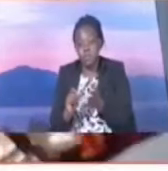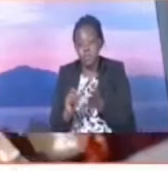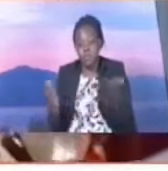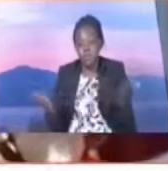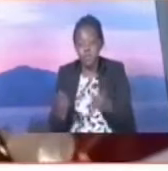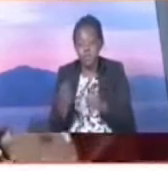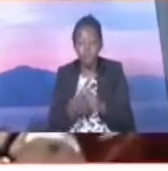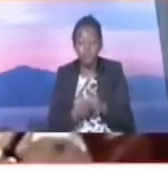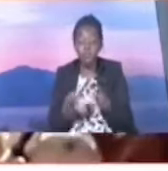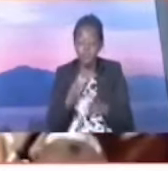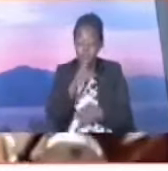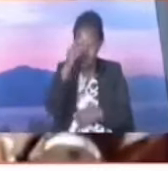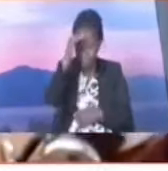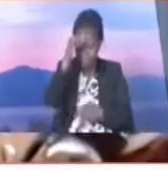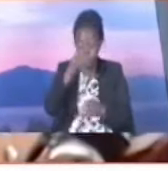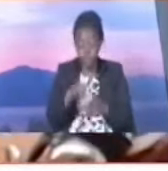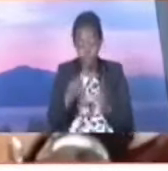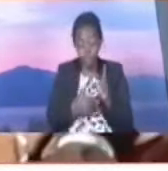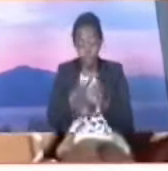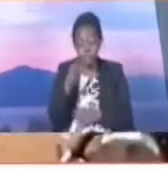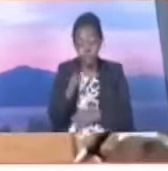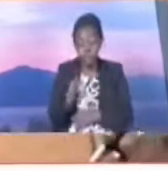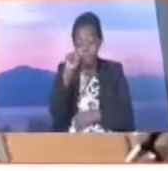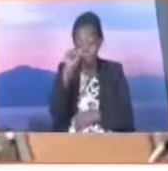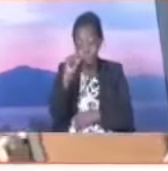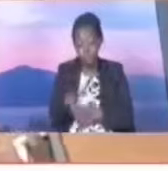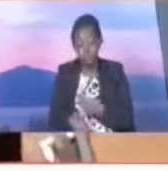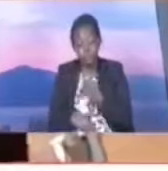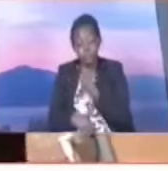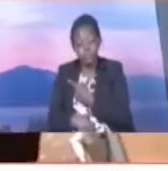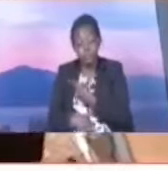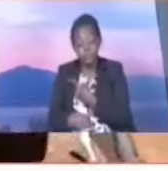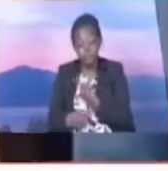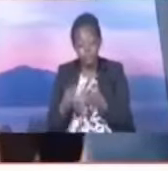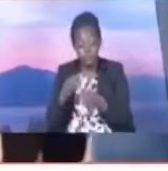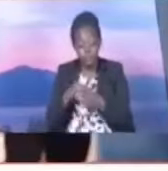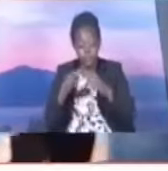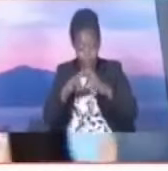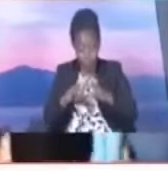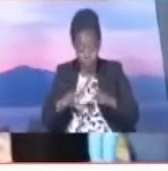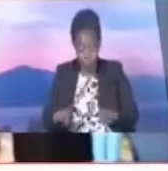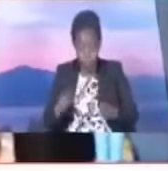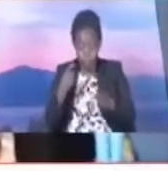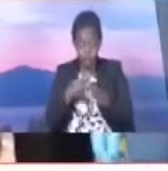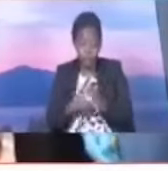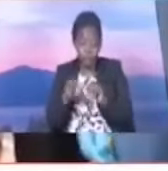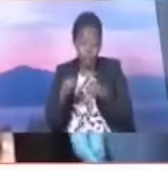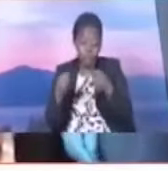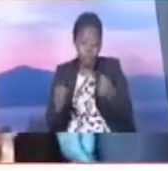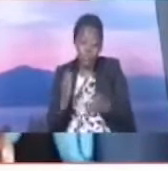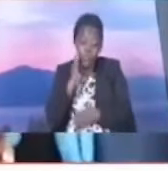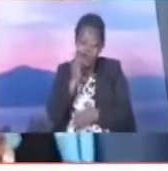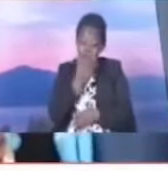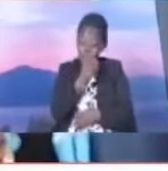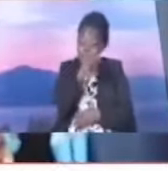bava. Adumira polisi mu Kampala North Moses Nanoka ng'abadde mu kikokotonyi nategeeza nti tebagenda kutiramu biye na